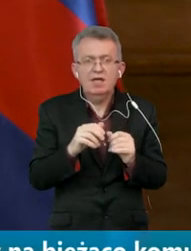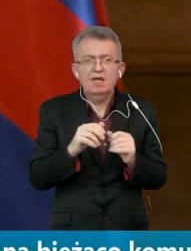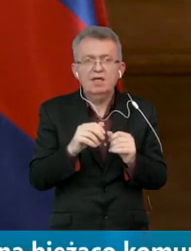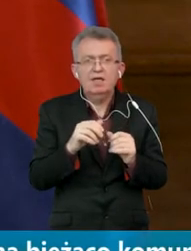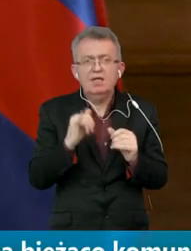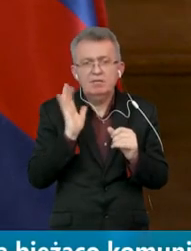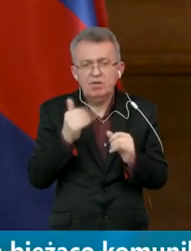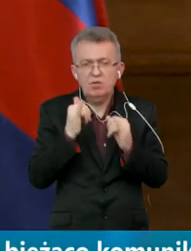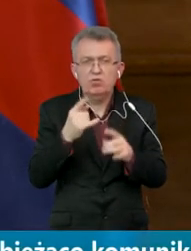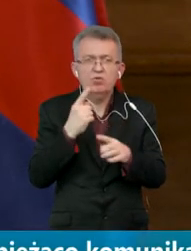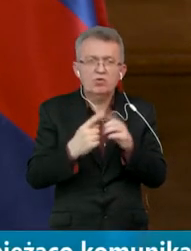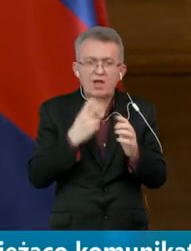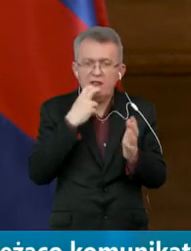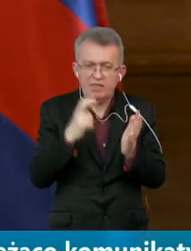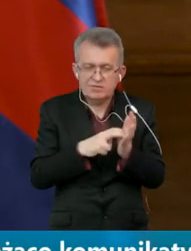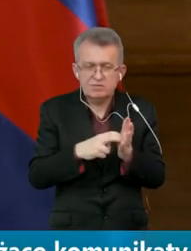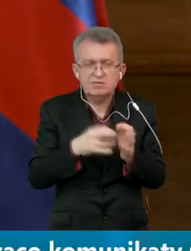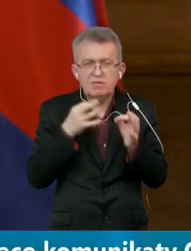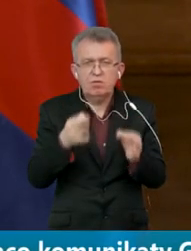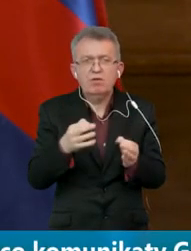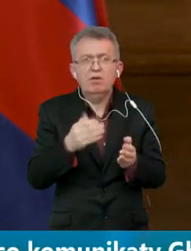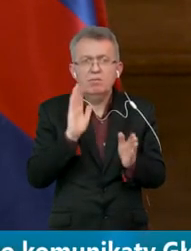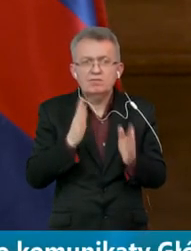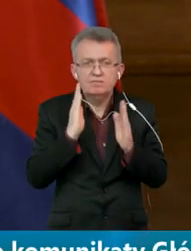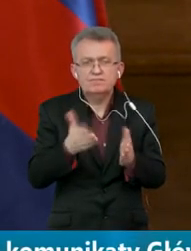pewne przywileje mają też samochody elektryczne, bo choćby mogą korzystać z buspasów.